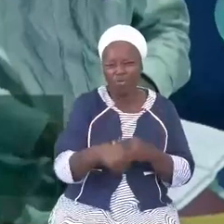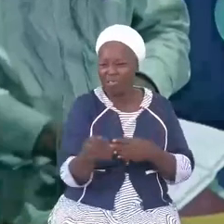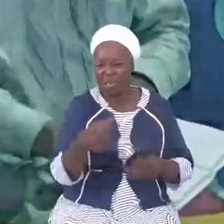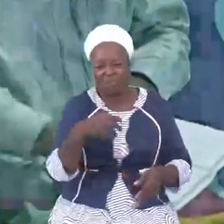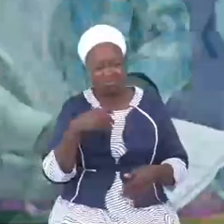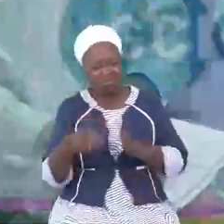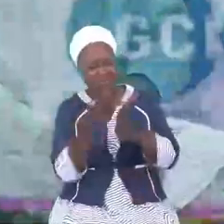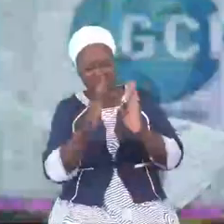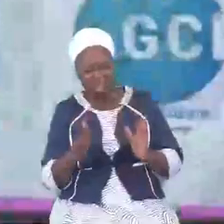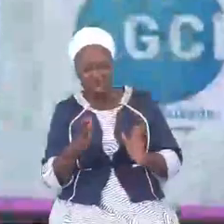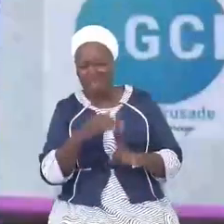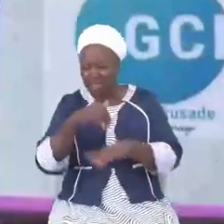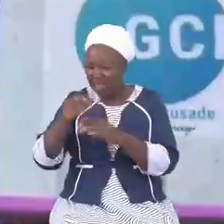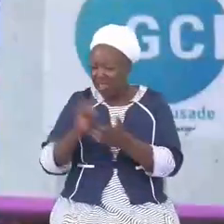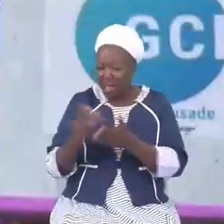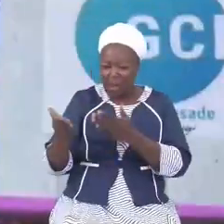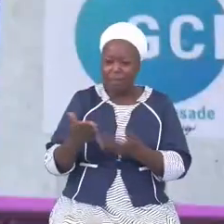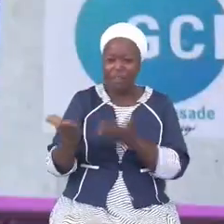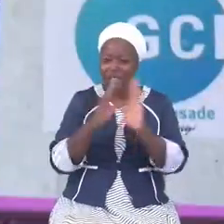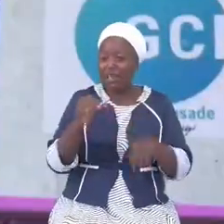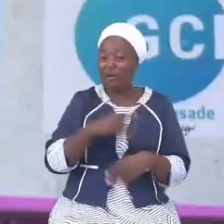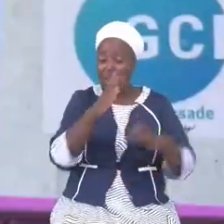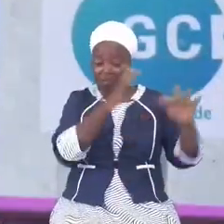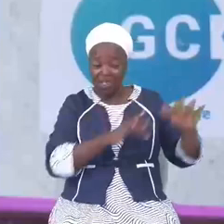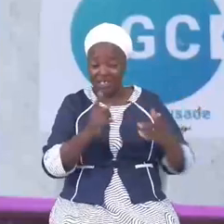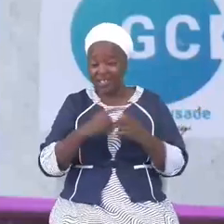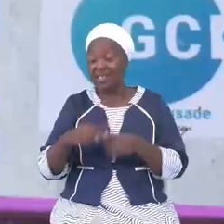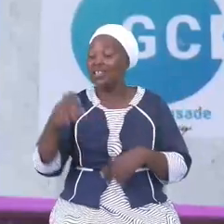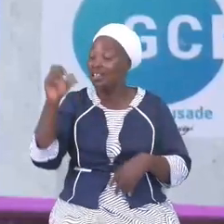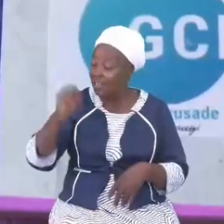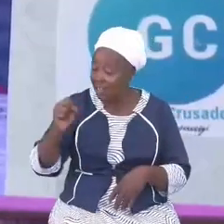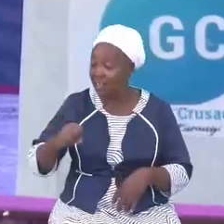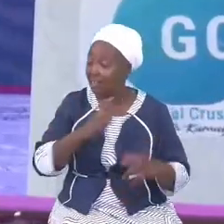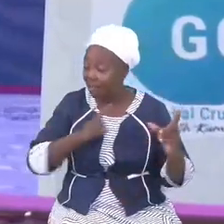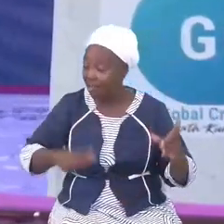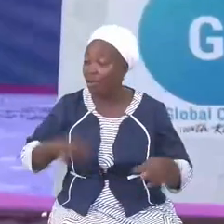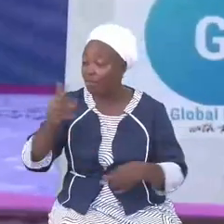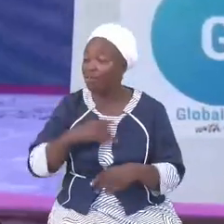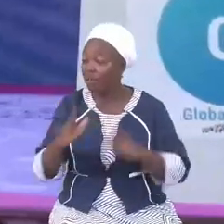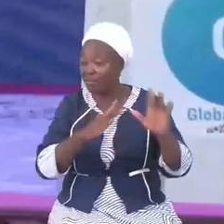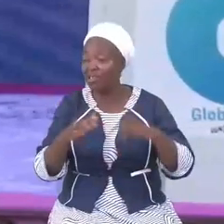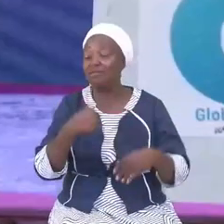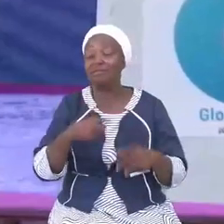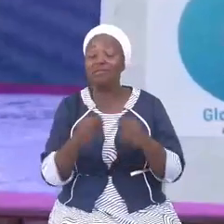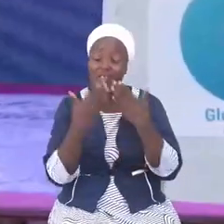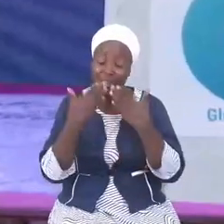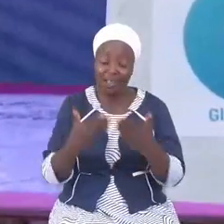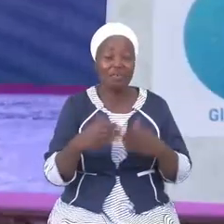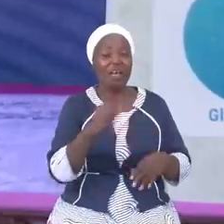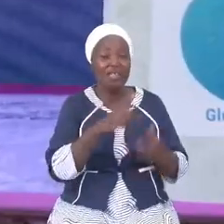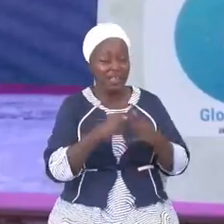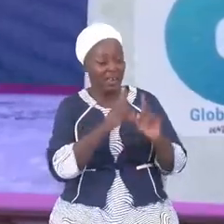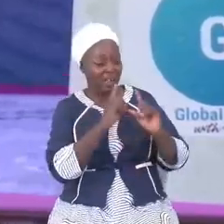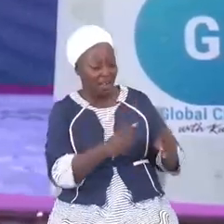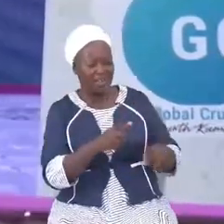le messager de miséricorde, dit oui Seigneur, tu vas exaucer ma prière. S'il envoie le messager compassion, dit oui Seigneur, tu exauces ta